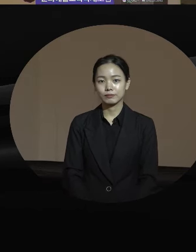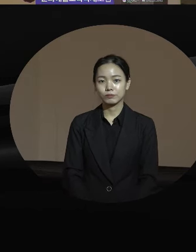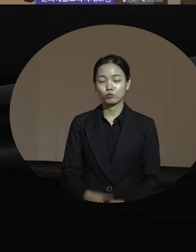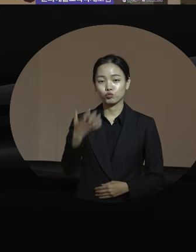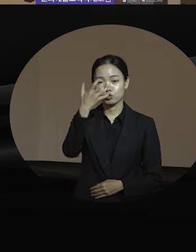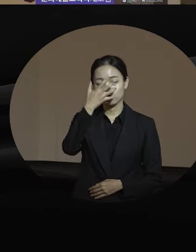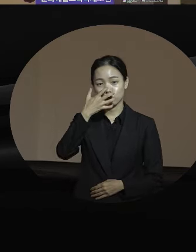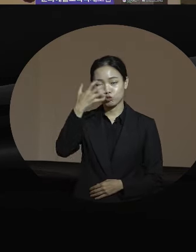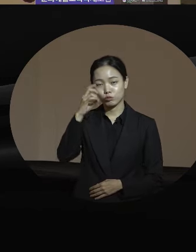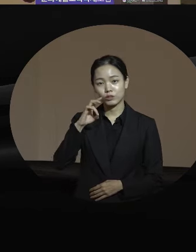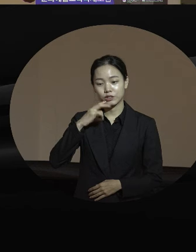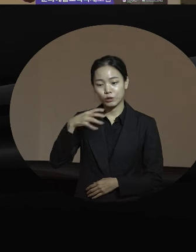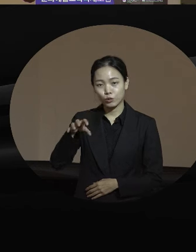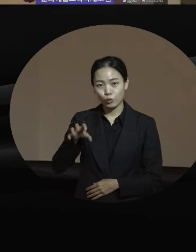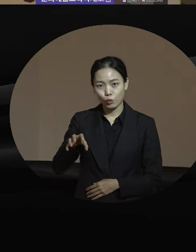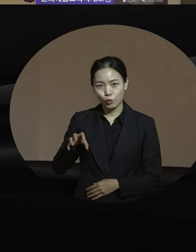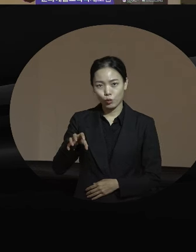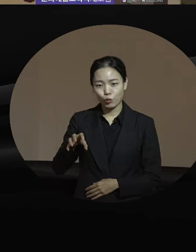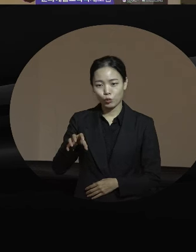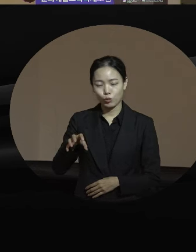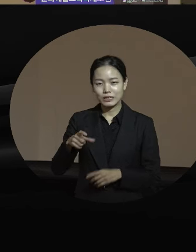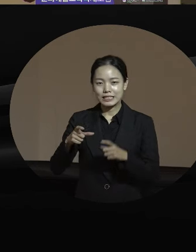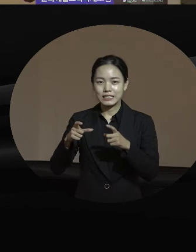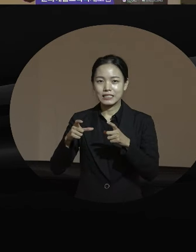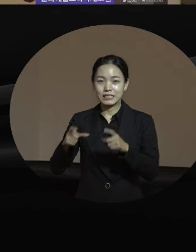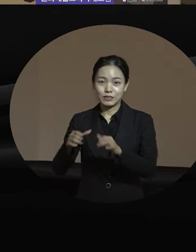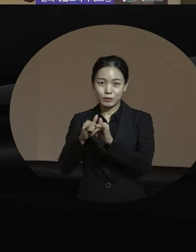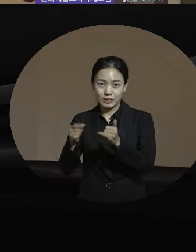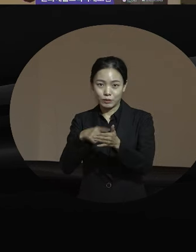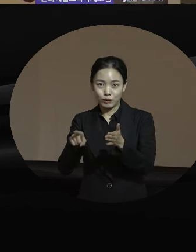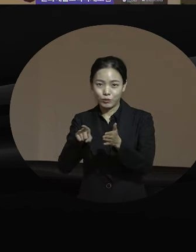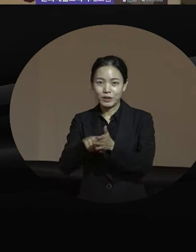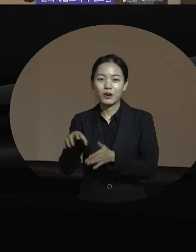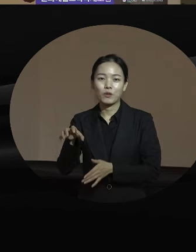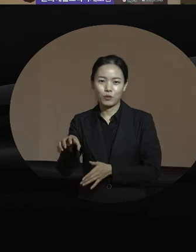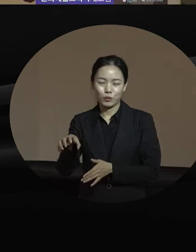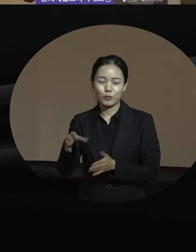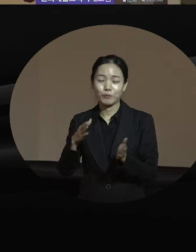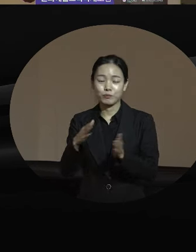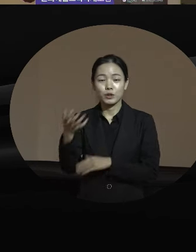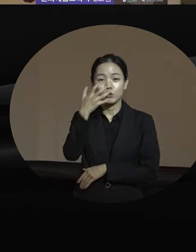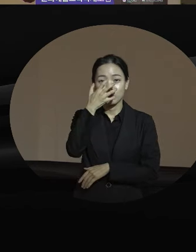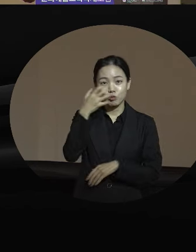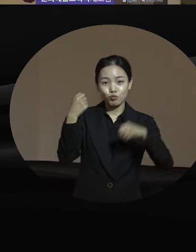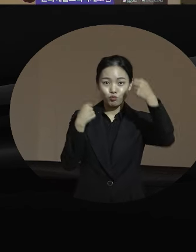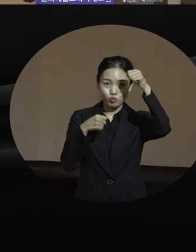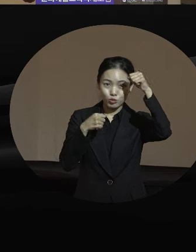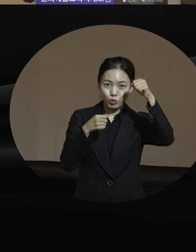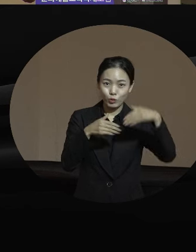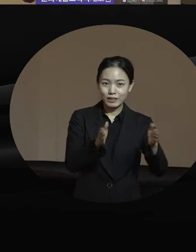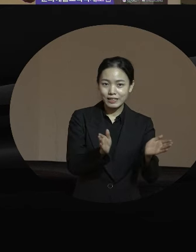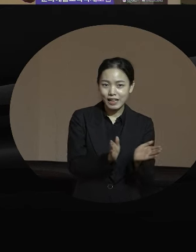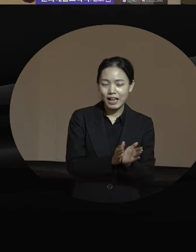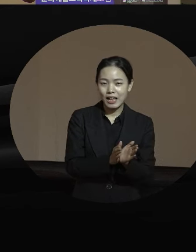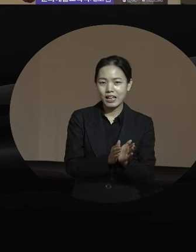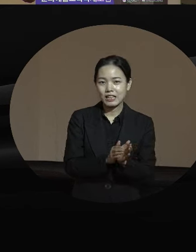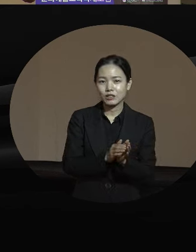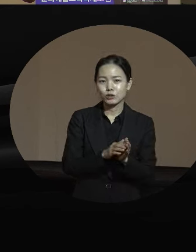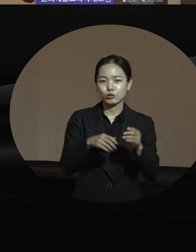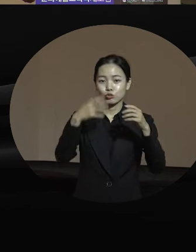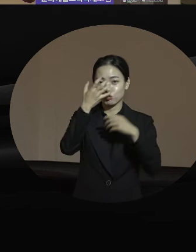꿈꾸는 예술터가 전 지역민을 위한 공간이라고 한다면 꿈의 오케스트라, 꿈의 무용단, 또 올해 추진하고 있는 꿈의 극단은